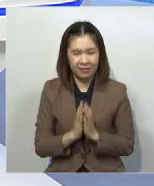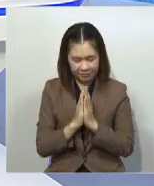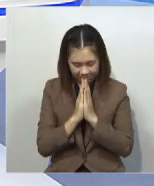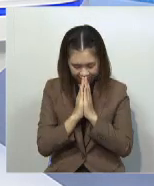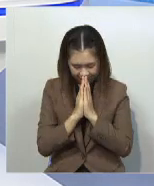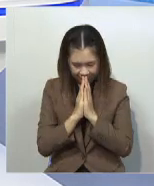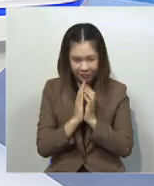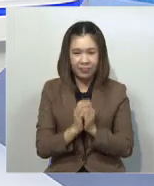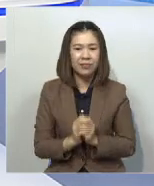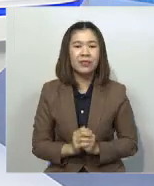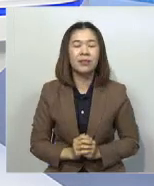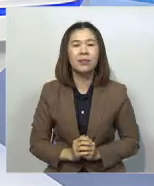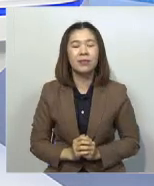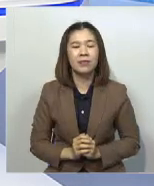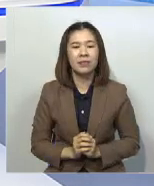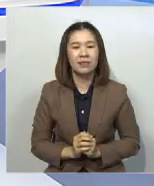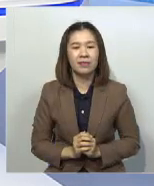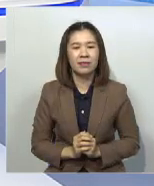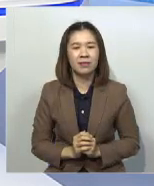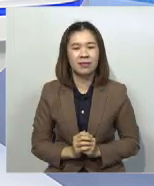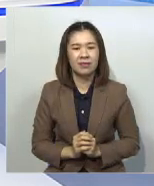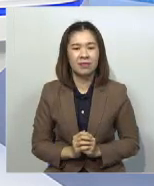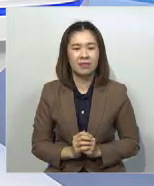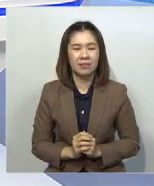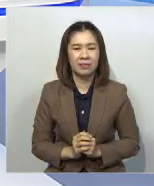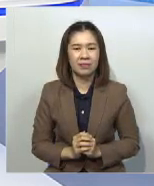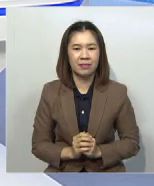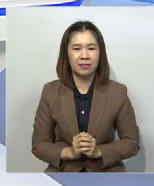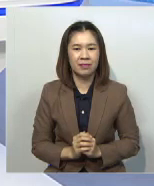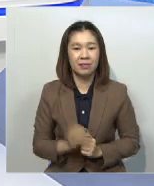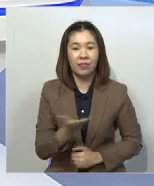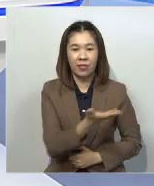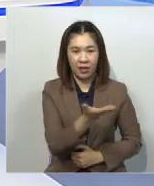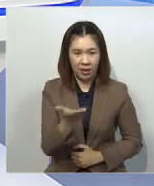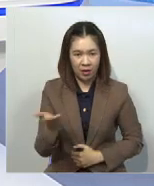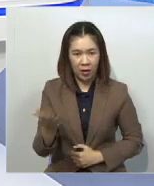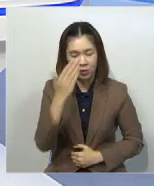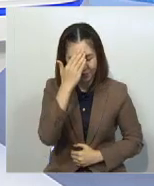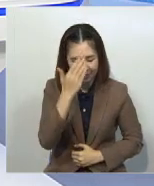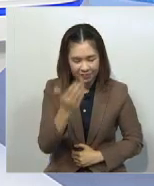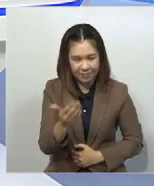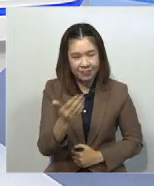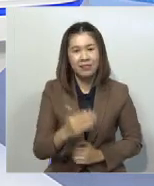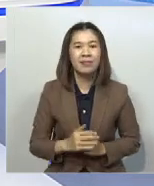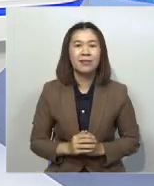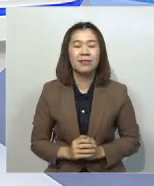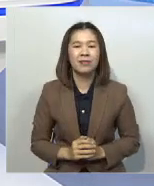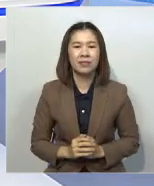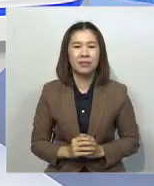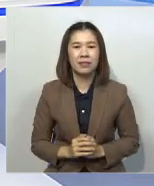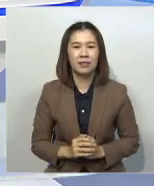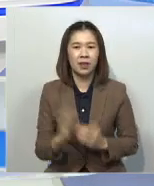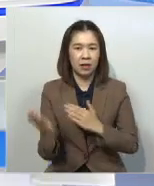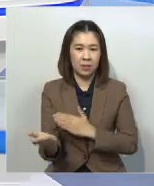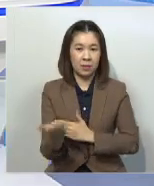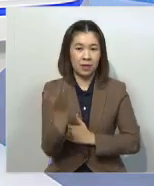วัสดีค ่ ะ ครับสวัสดีครับคุณกองแก้วและคุณกวีนาและท่านผู้ชมทางบ้านทุกท่านครับ ค่ะท่านอธิบดีคะเ